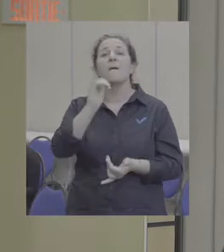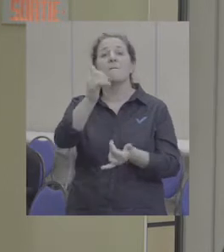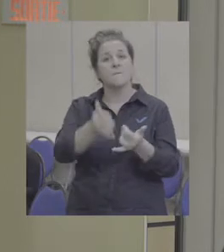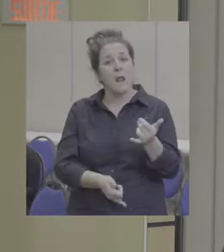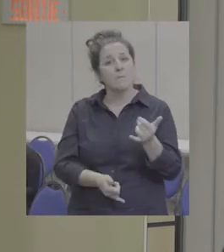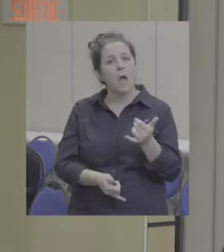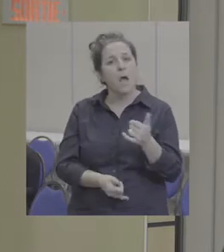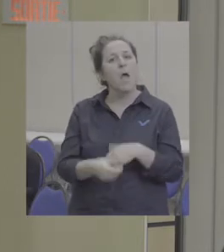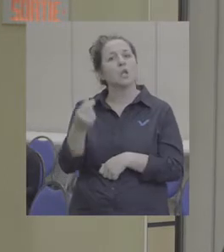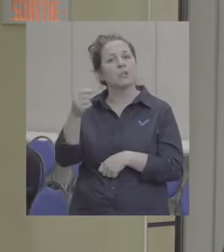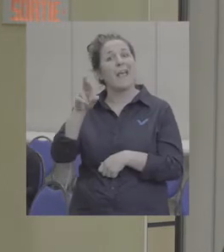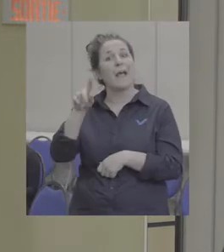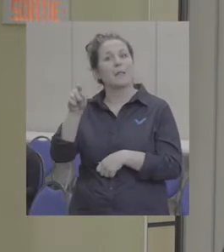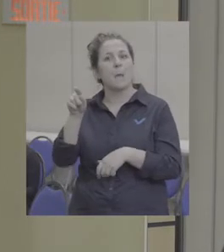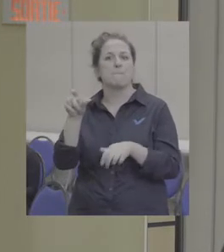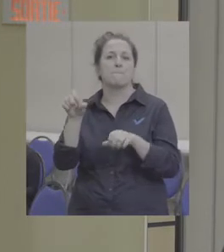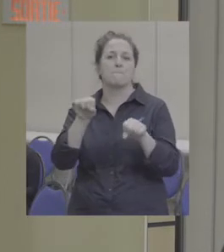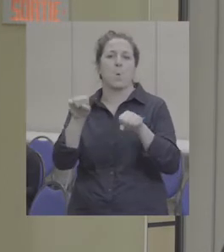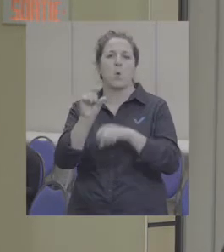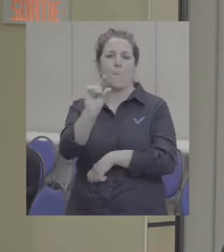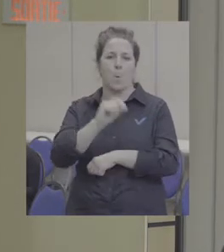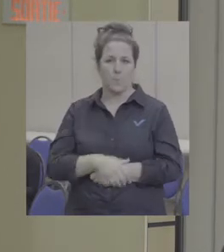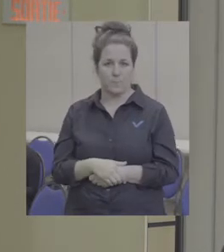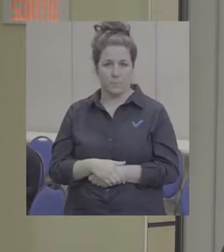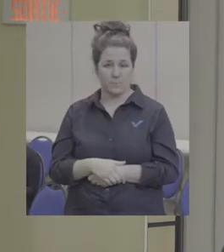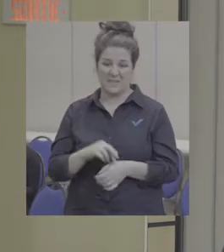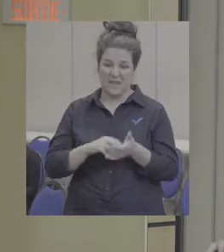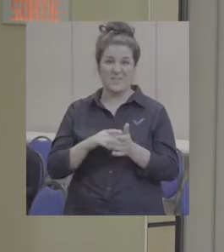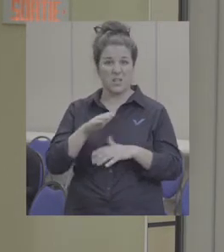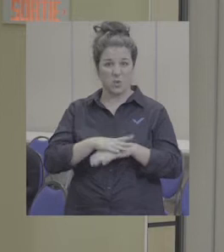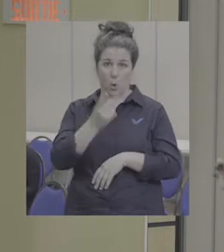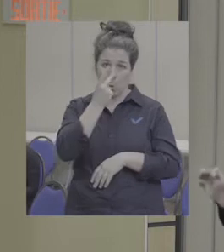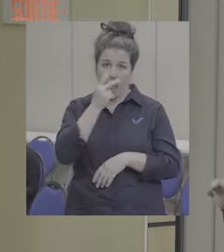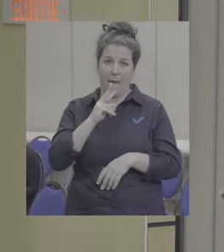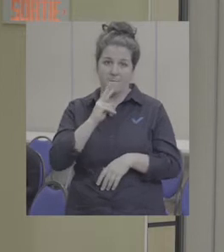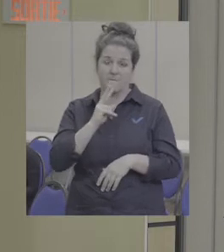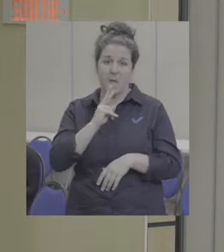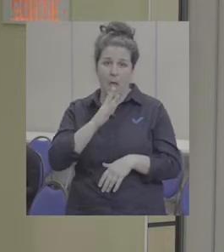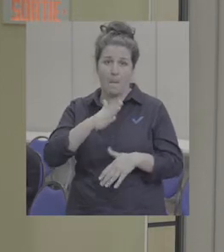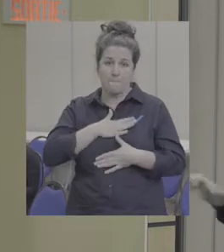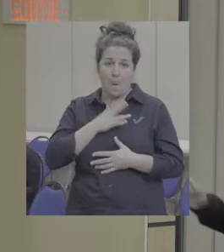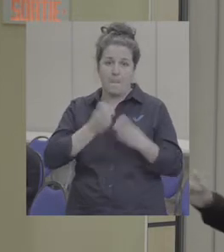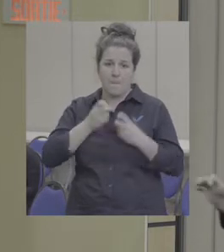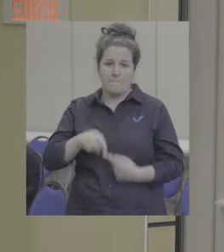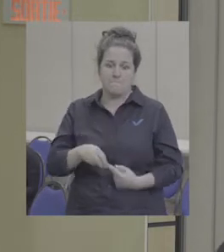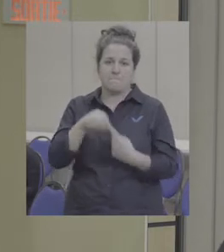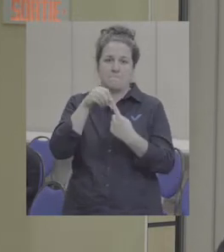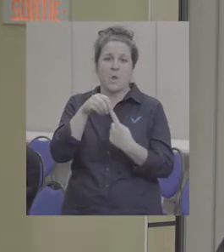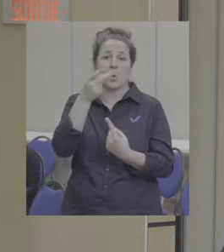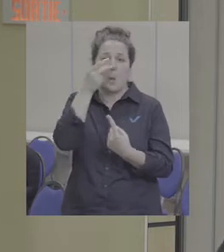il décide de bouger un petit peu. Fait que là, pour ma toilette, c'est la principale